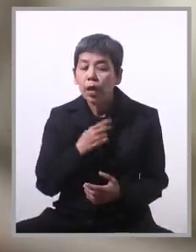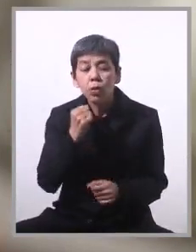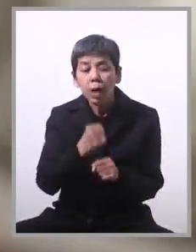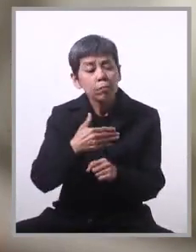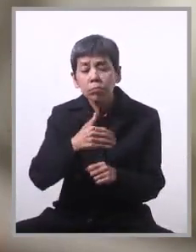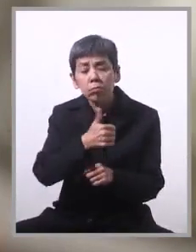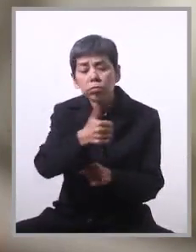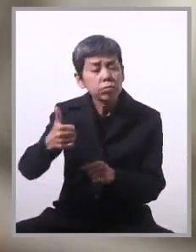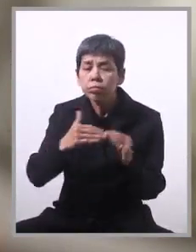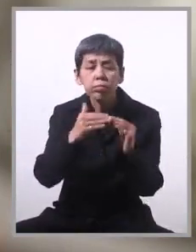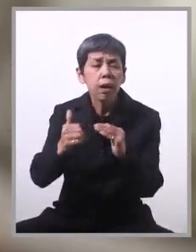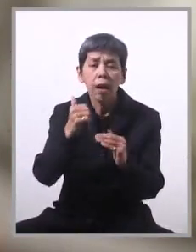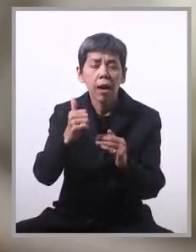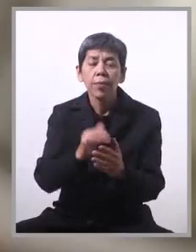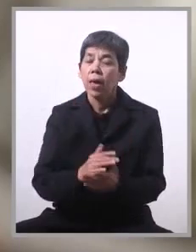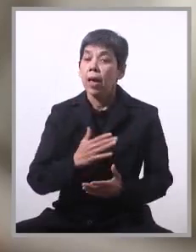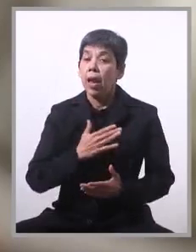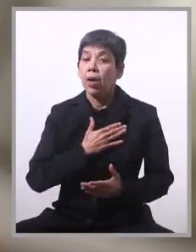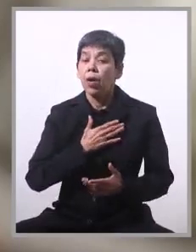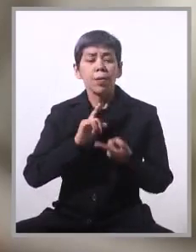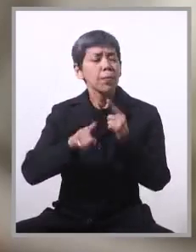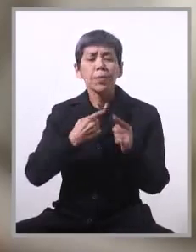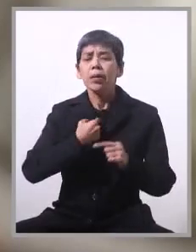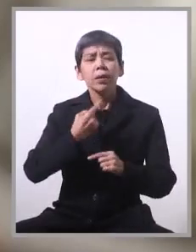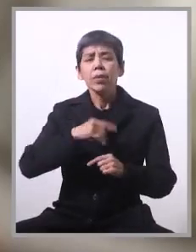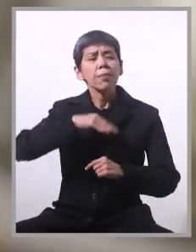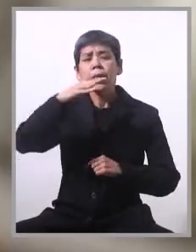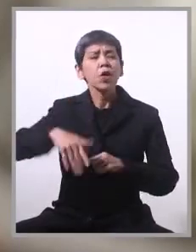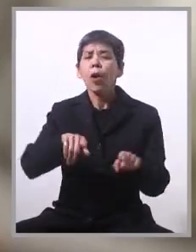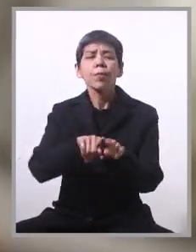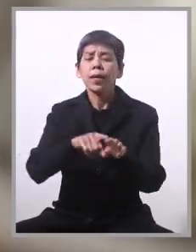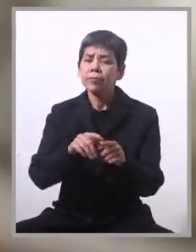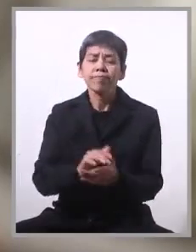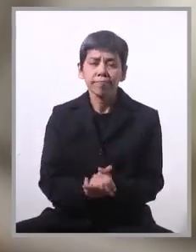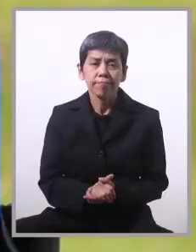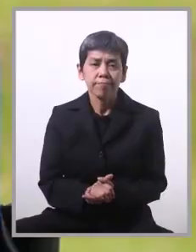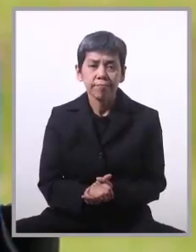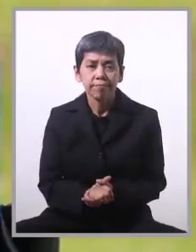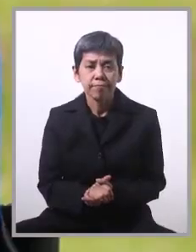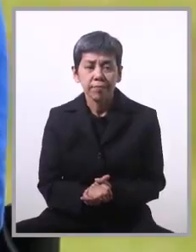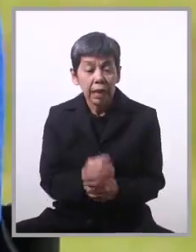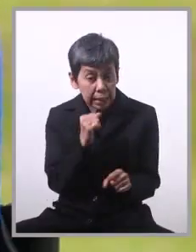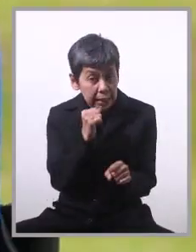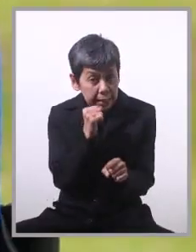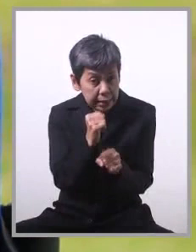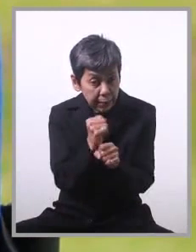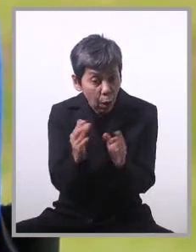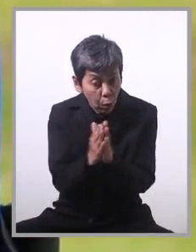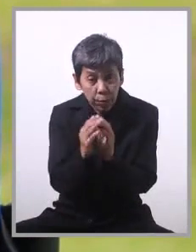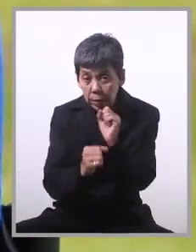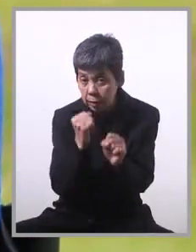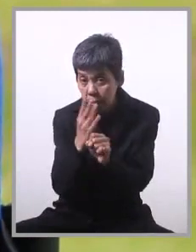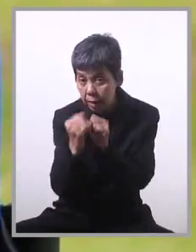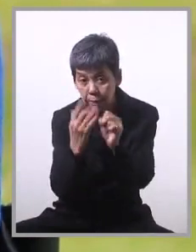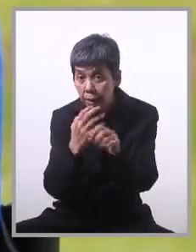างทีเขาไปได้หมดทุกคนนะคะก็เพื่อนร่วมงานก็เหมือนพี่น้องเขาเหมือนกันนะคะ เขาที่ทำงานมาร่วมกัน